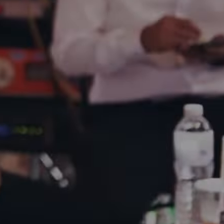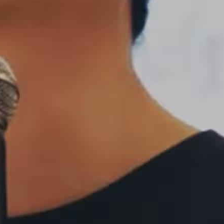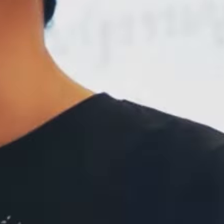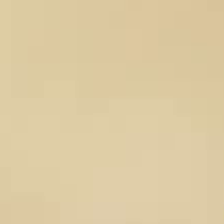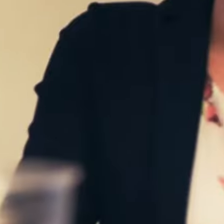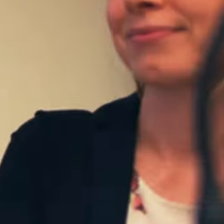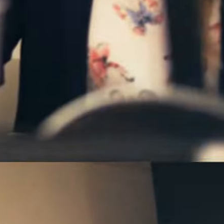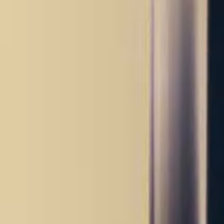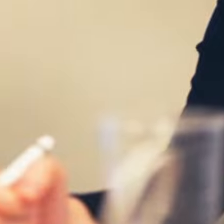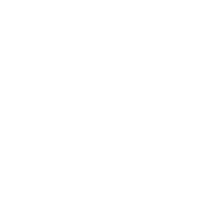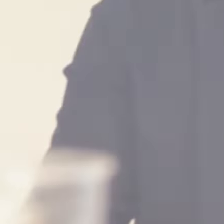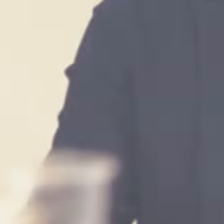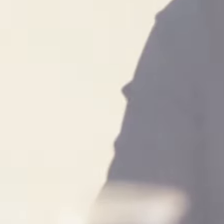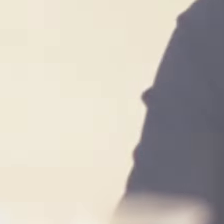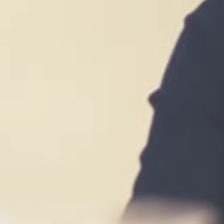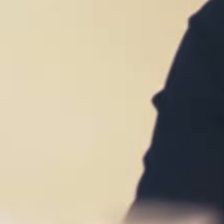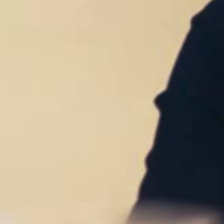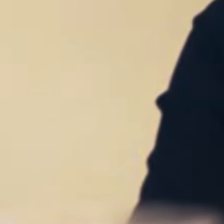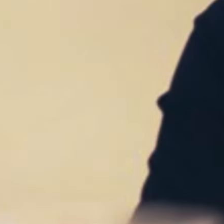เ